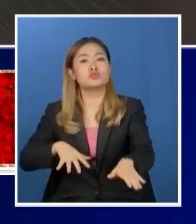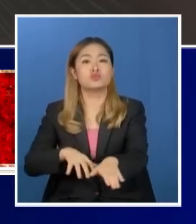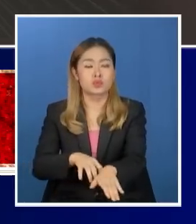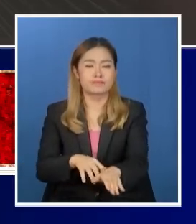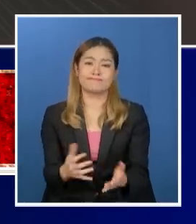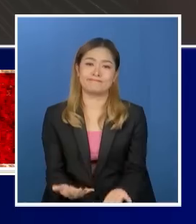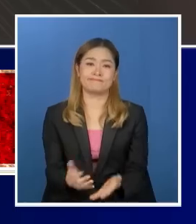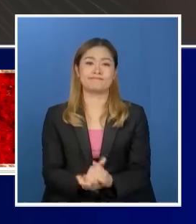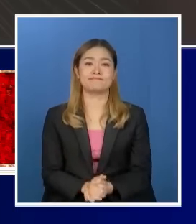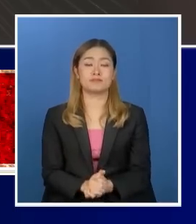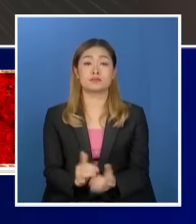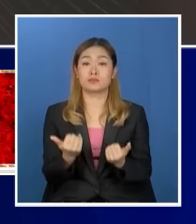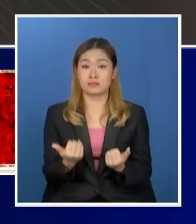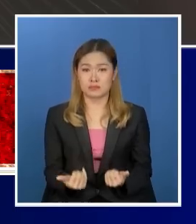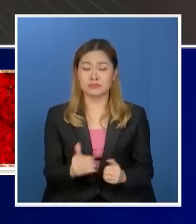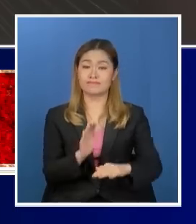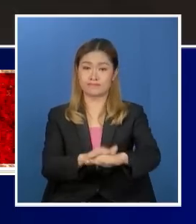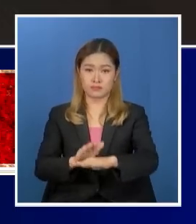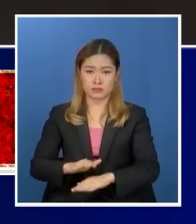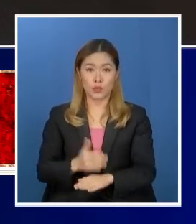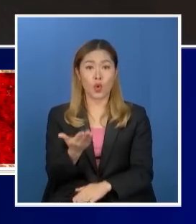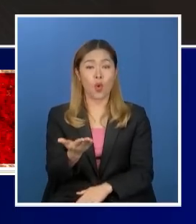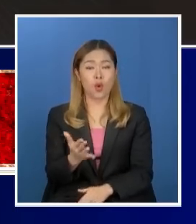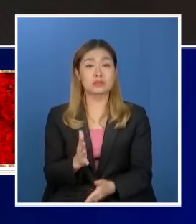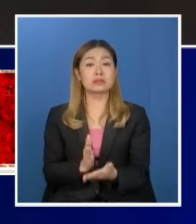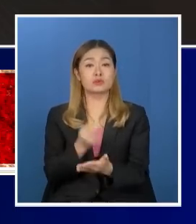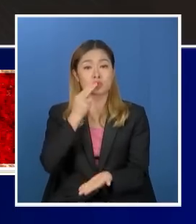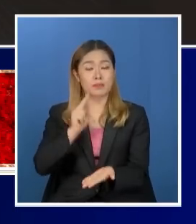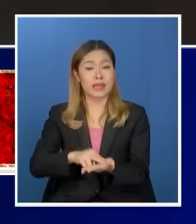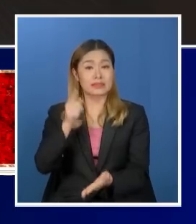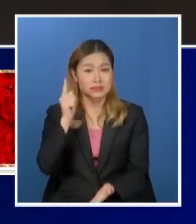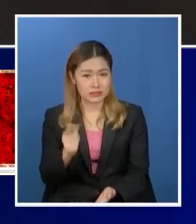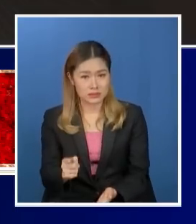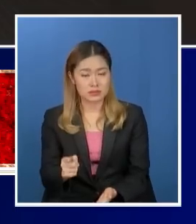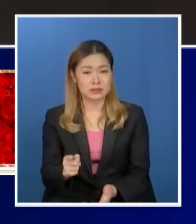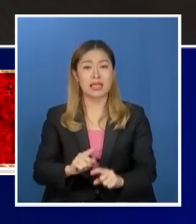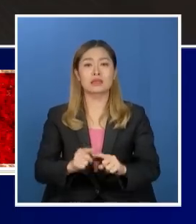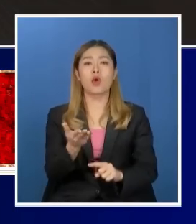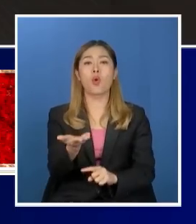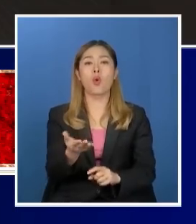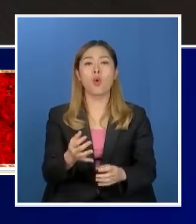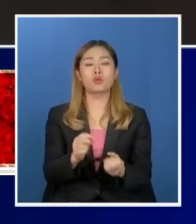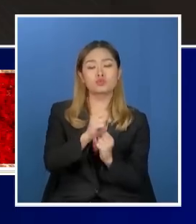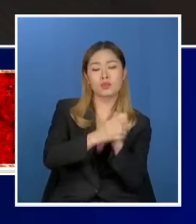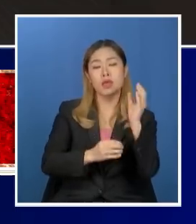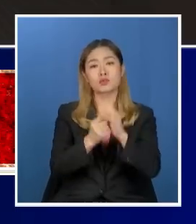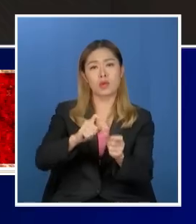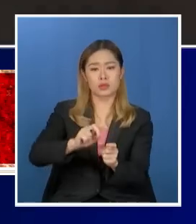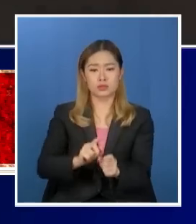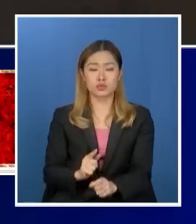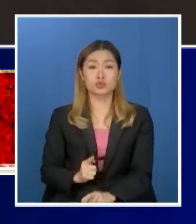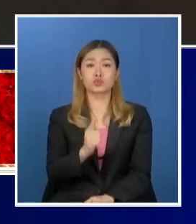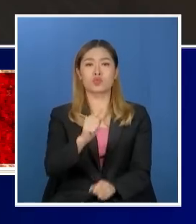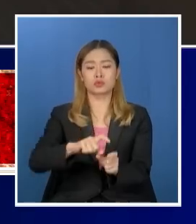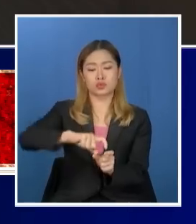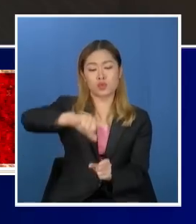อย่างอื่นเพราะฉะนั้นเน้นย้ำว่ามีการขออนุญาตจริงจากคุณที่พานันท์นะฮะแต่ว่าใช้สวนแล้วยิงเลเซอร์จากสวนขึ้นไป